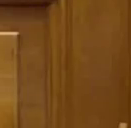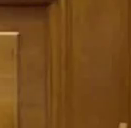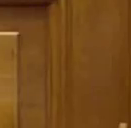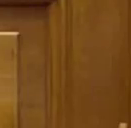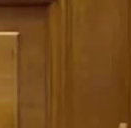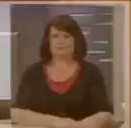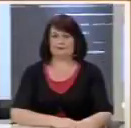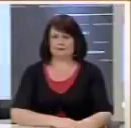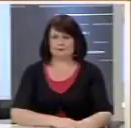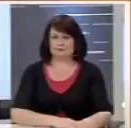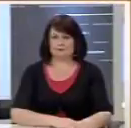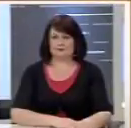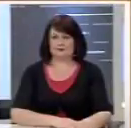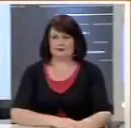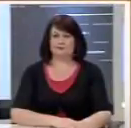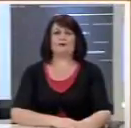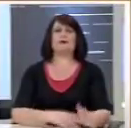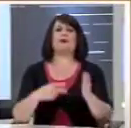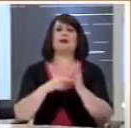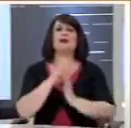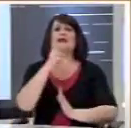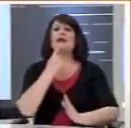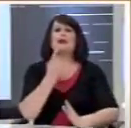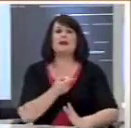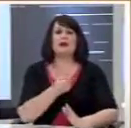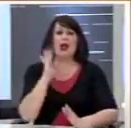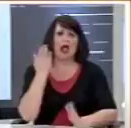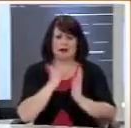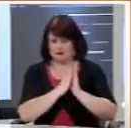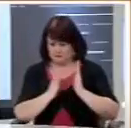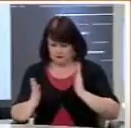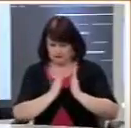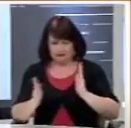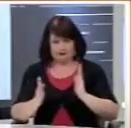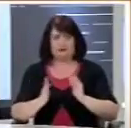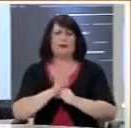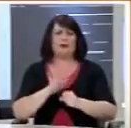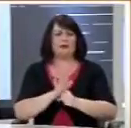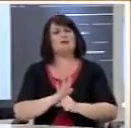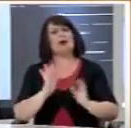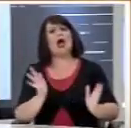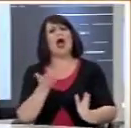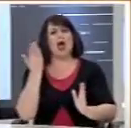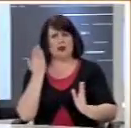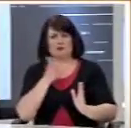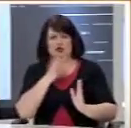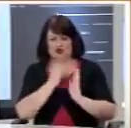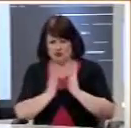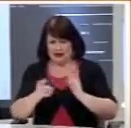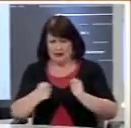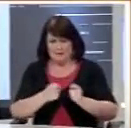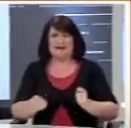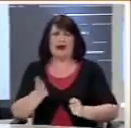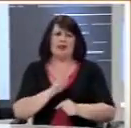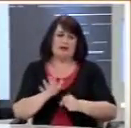του 2012. Εκεί λέει ότι αν τα μεσοπρόθεσμα, τα βραχυπρόθεσμα δεν φτάνουν, και αν τα μεσοπρόθεσμα δεν φτάνουν, και